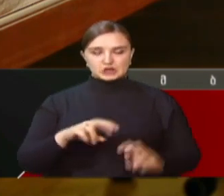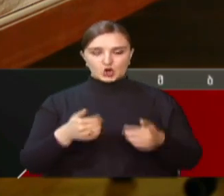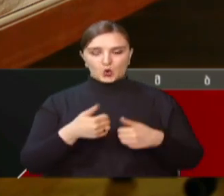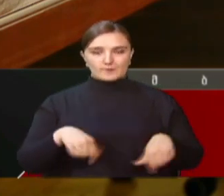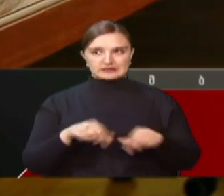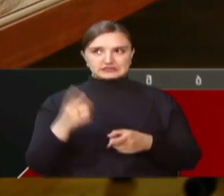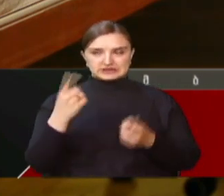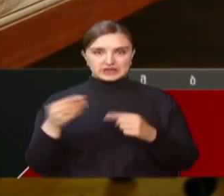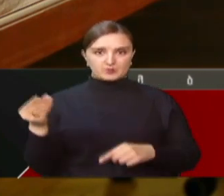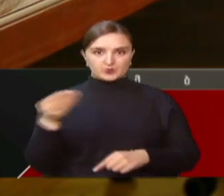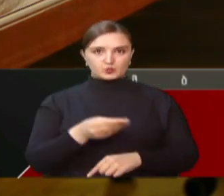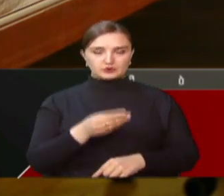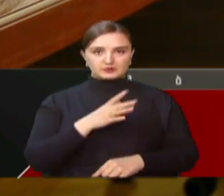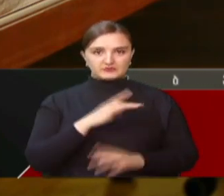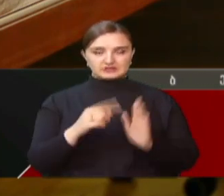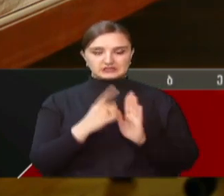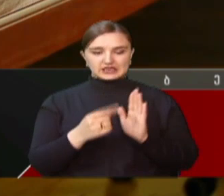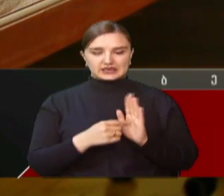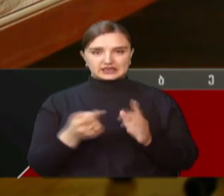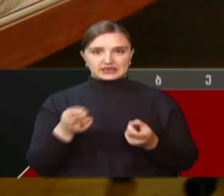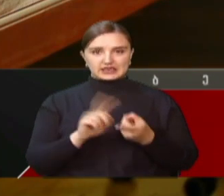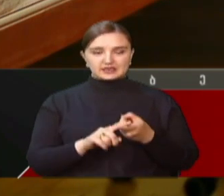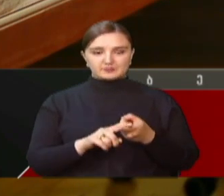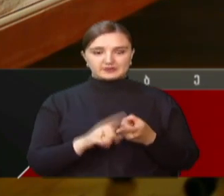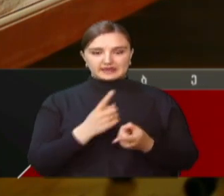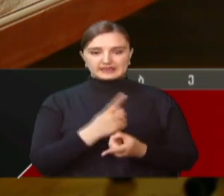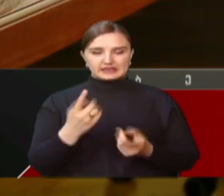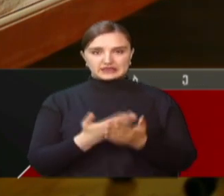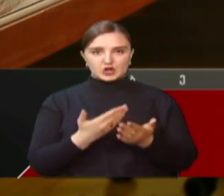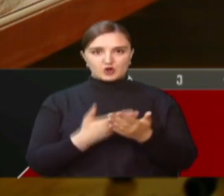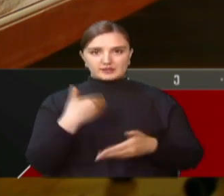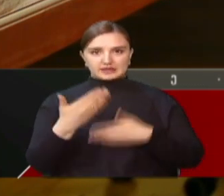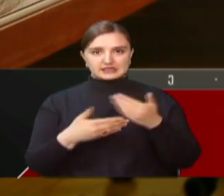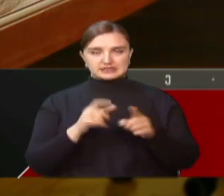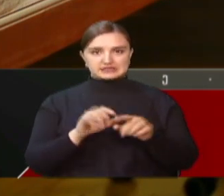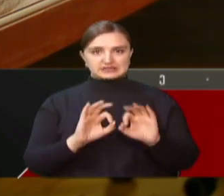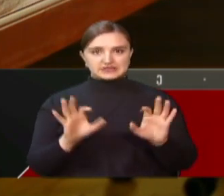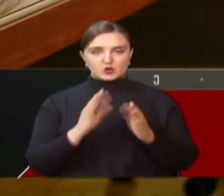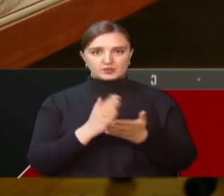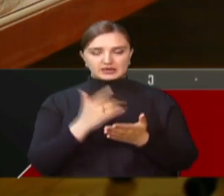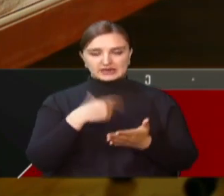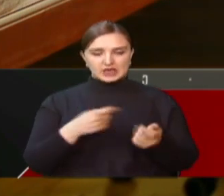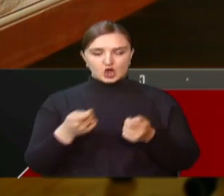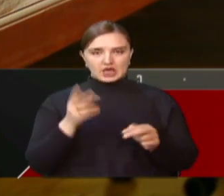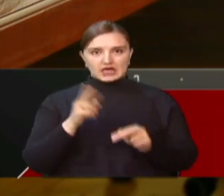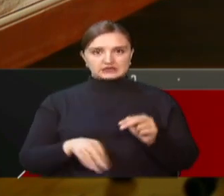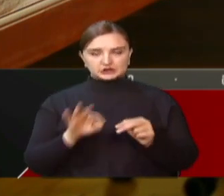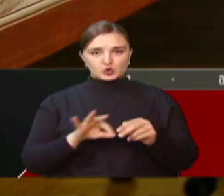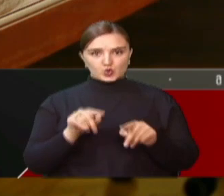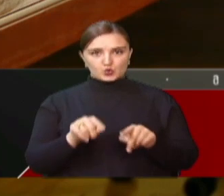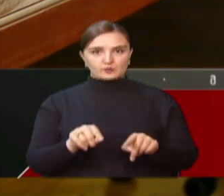დაბრუნდა საკითხი, რომელიც ეხება ერთ-ერთ რეკომენდაციას, საუბარი არის დეოლიგარქიზაციის